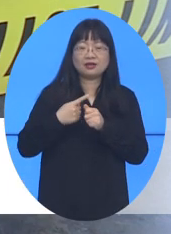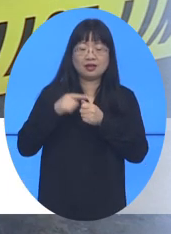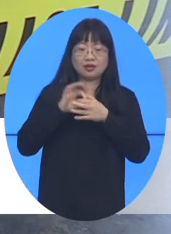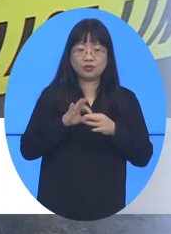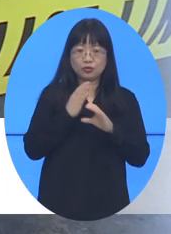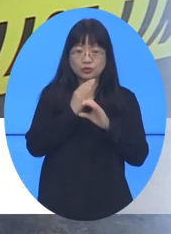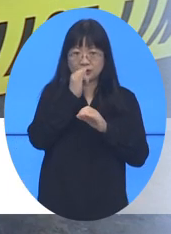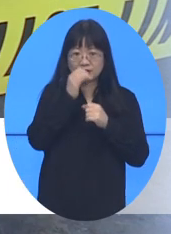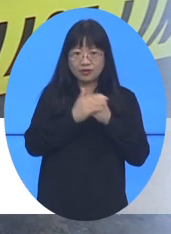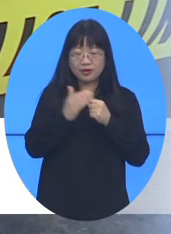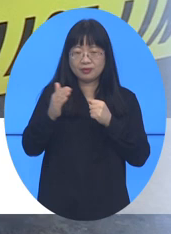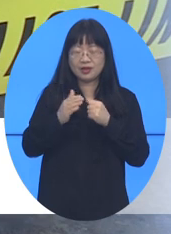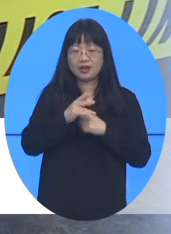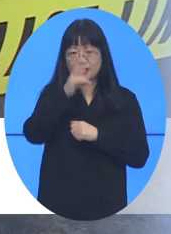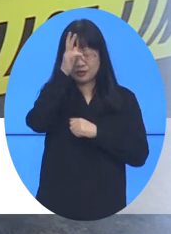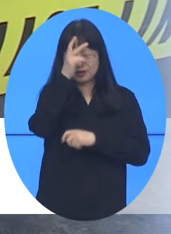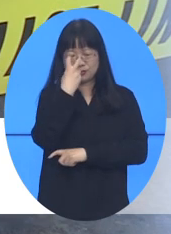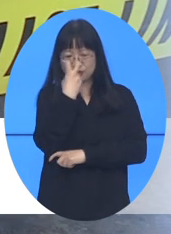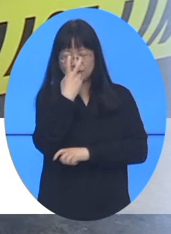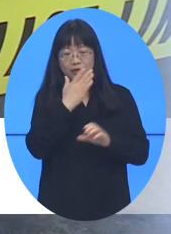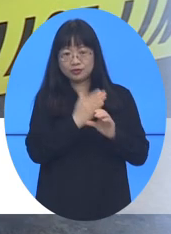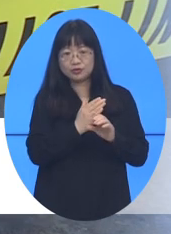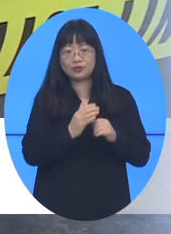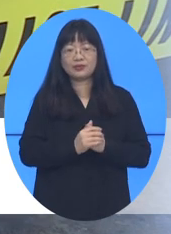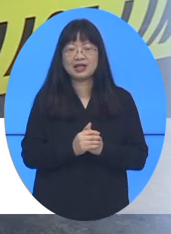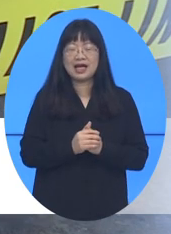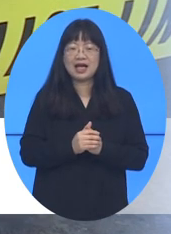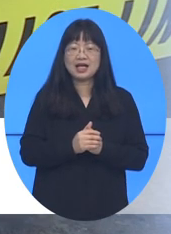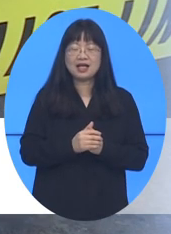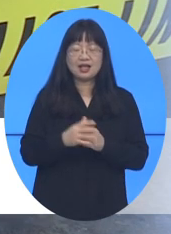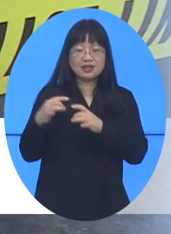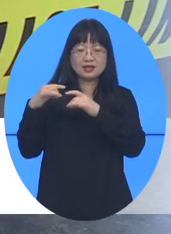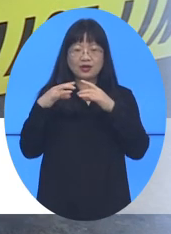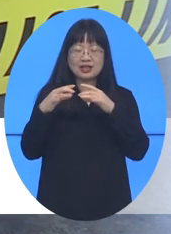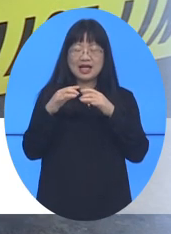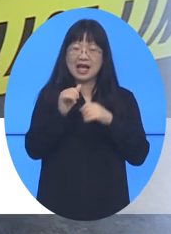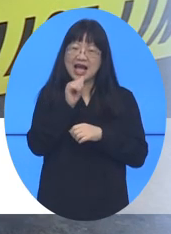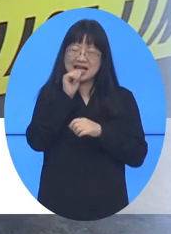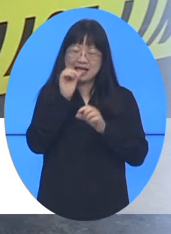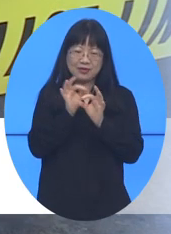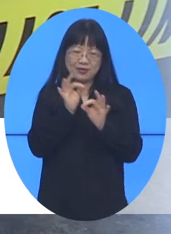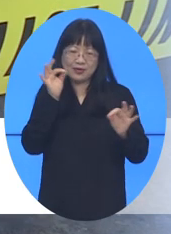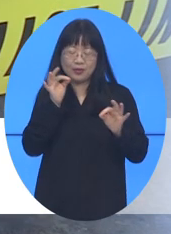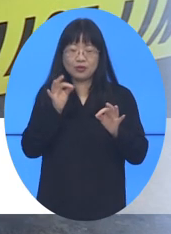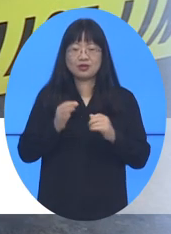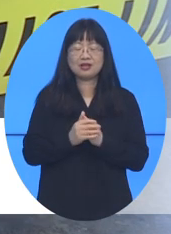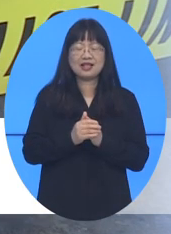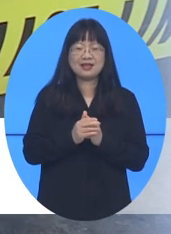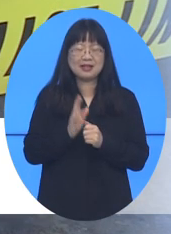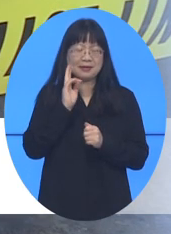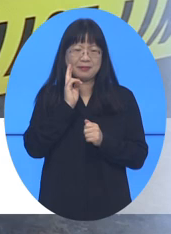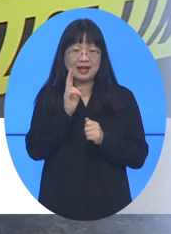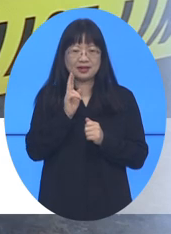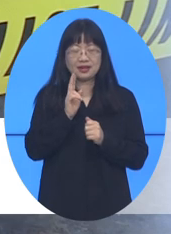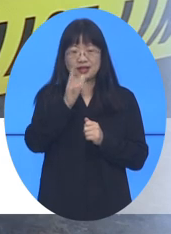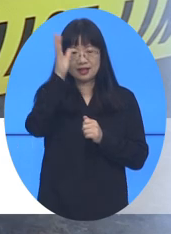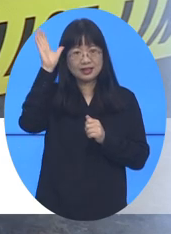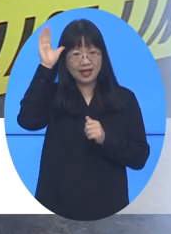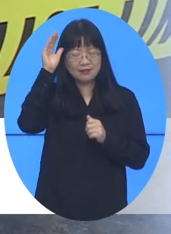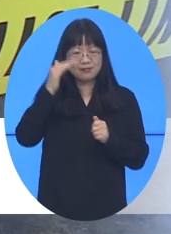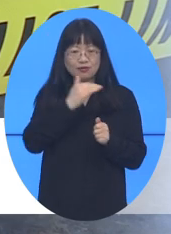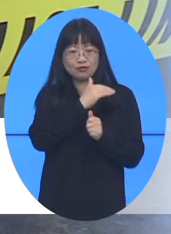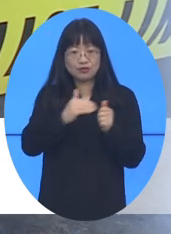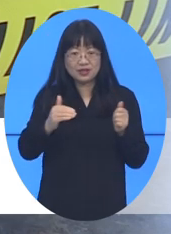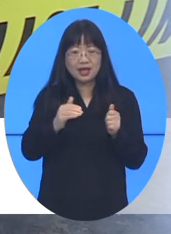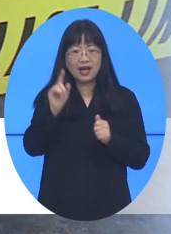전쟁을 선포하고 수사를 벌이고 있는데요. 전기쇠 꼬챙이로 잔인하게 개를 도살하는 한 농장이 적발됐습니다.